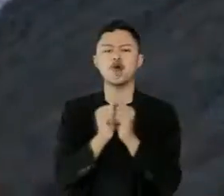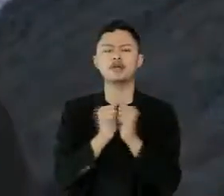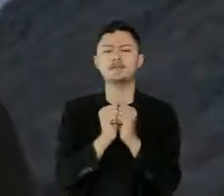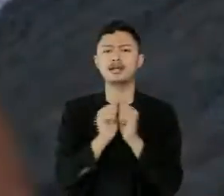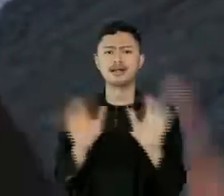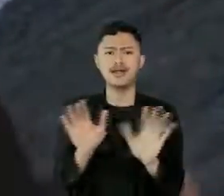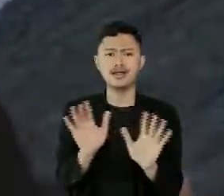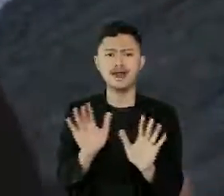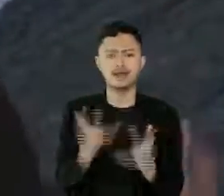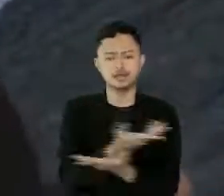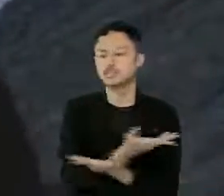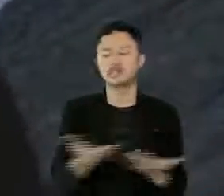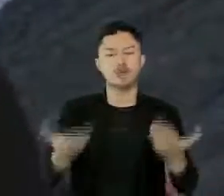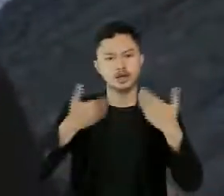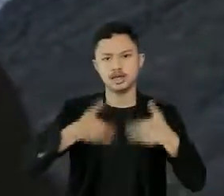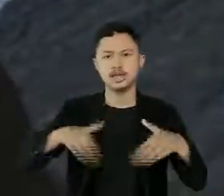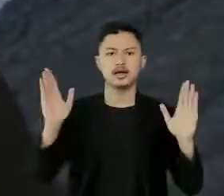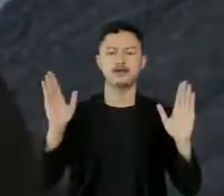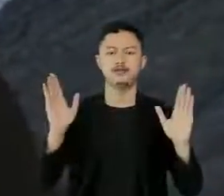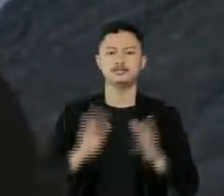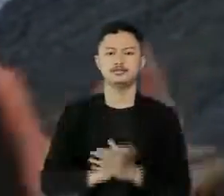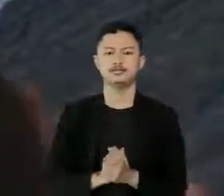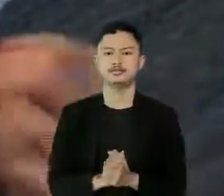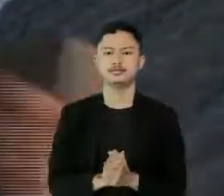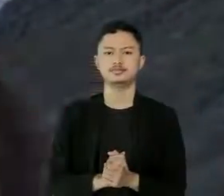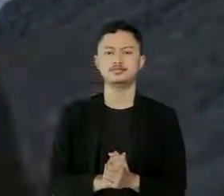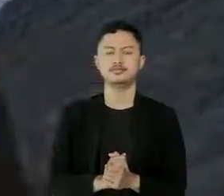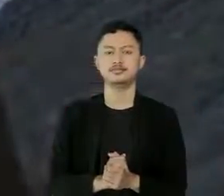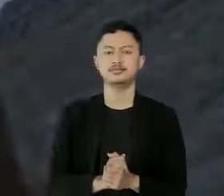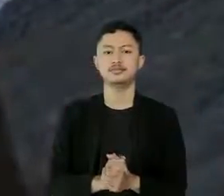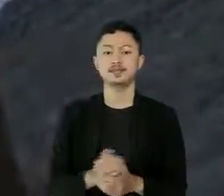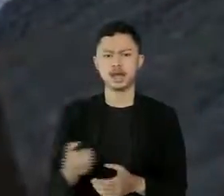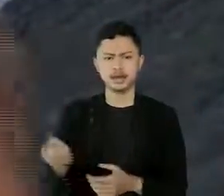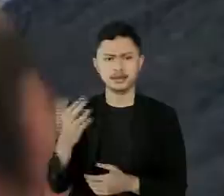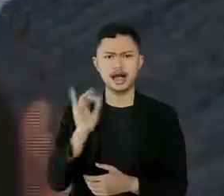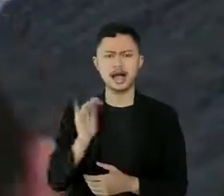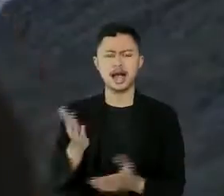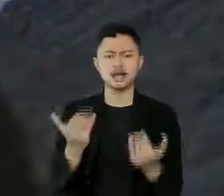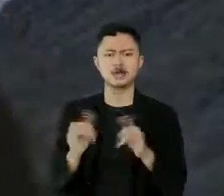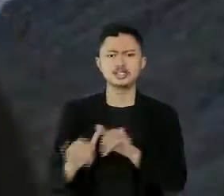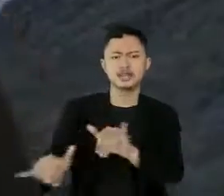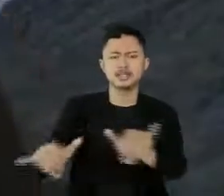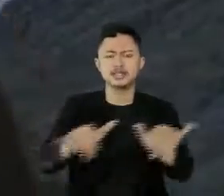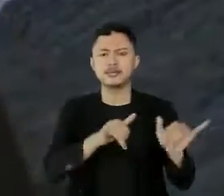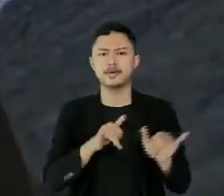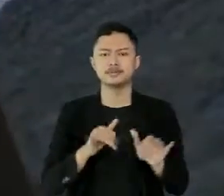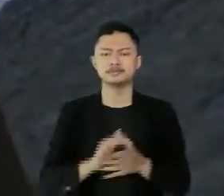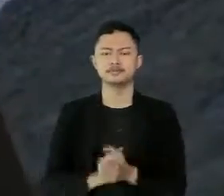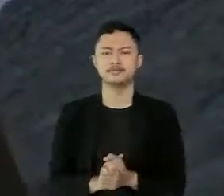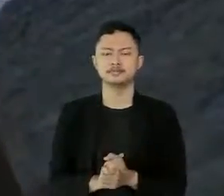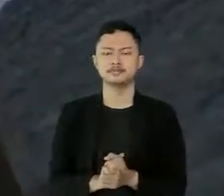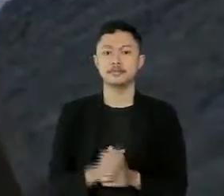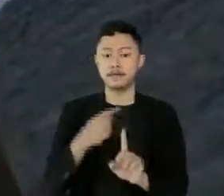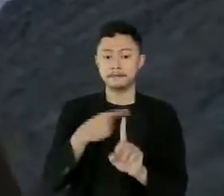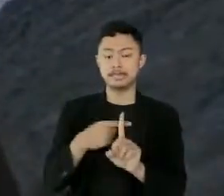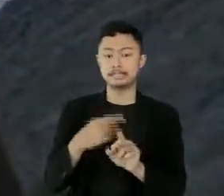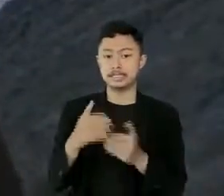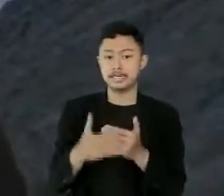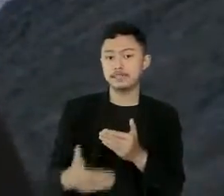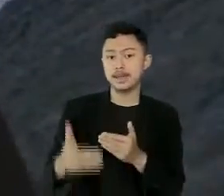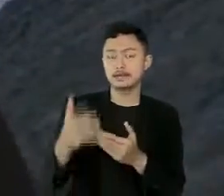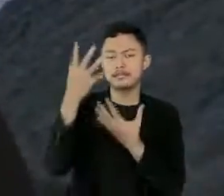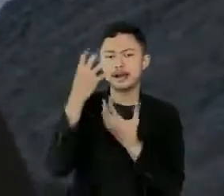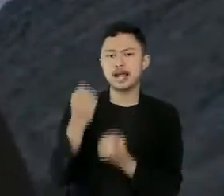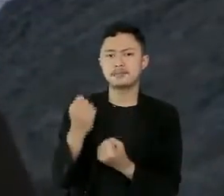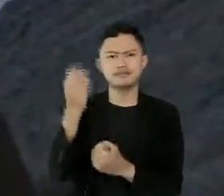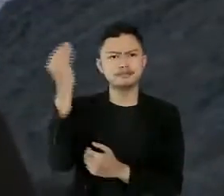siapa nih? Nanti bubar semua nih. Jadi kalau saya selalu bilang, ayo sama-sama. Dan satu lagi juga memang, kedepannya pariwisata kita